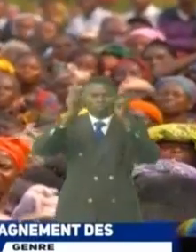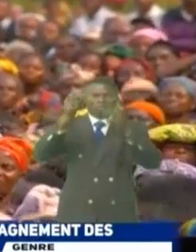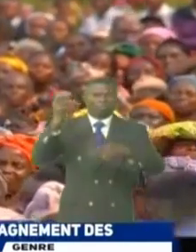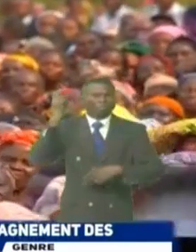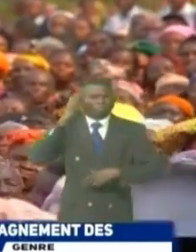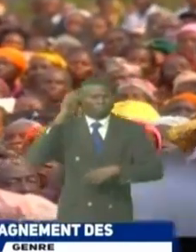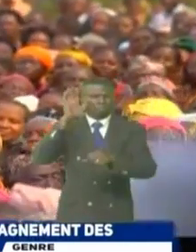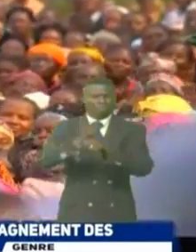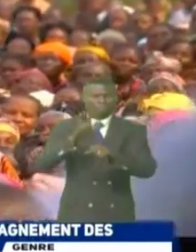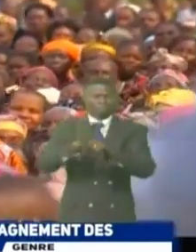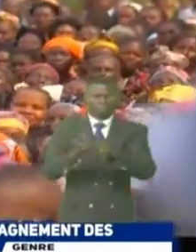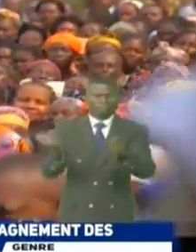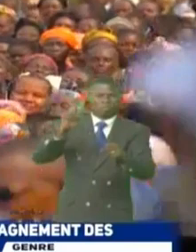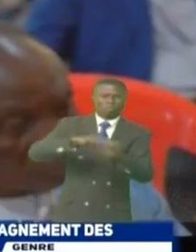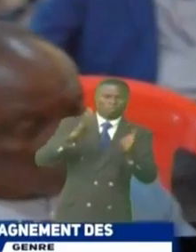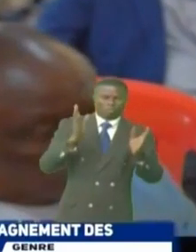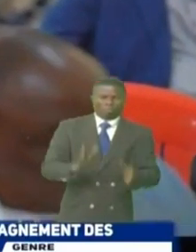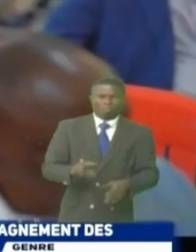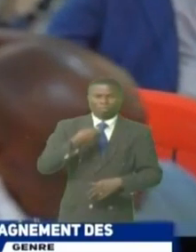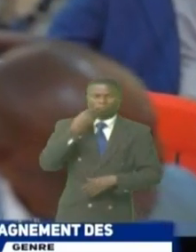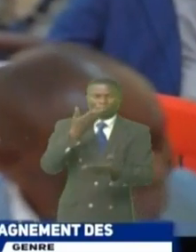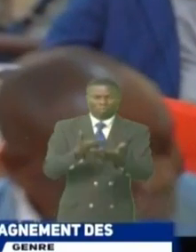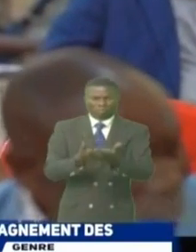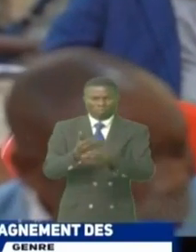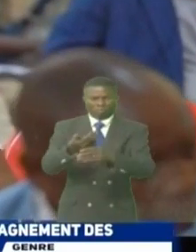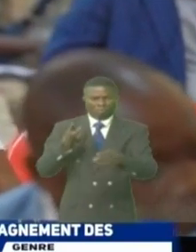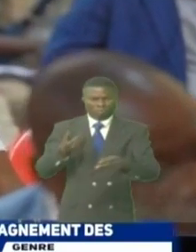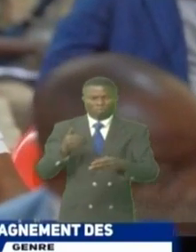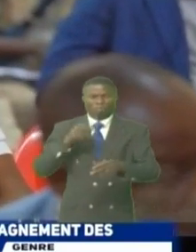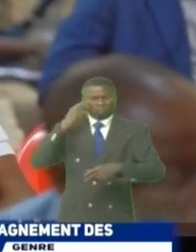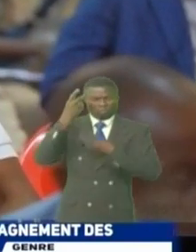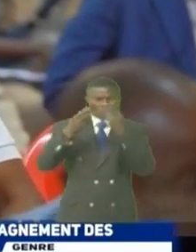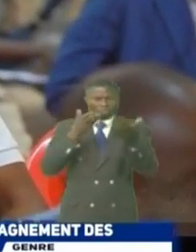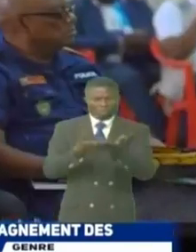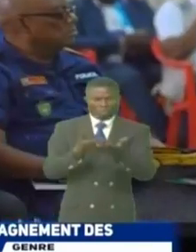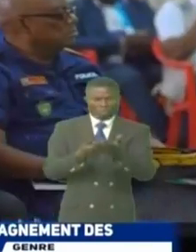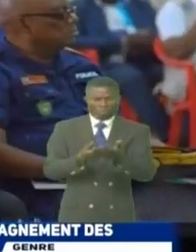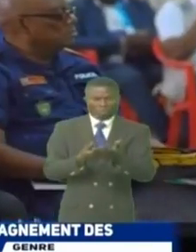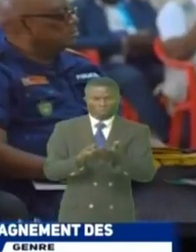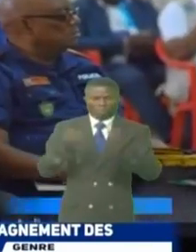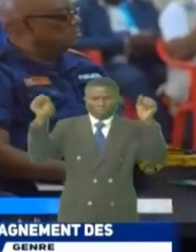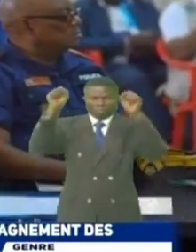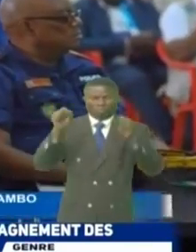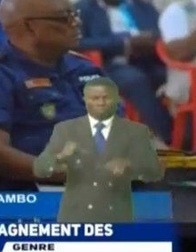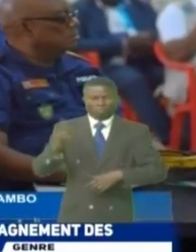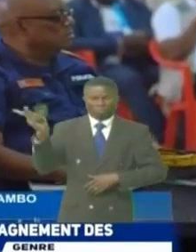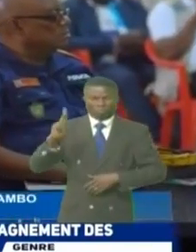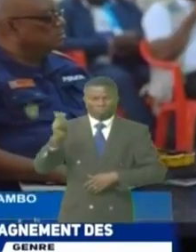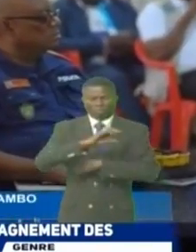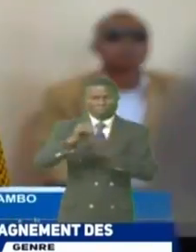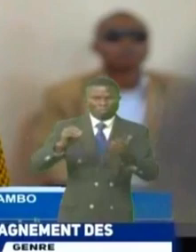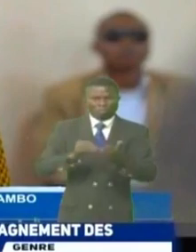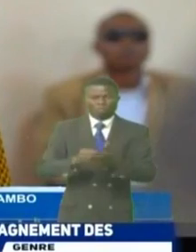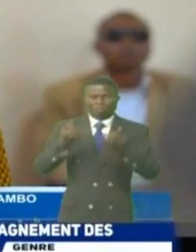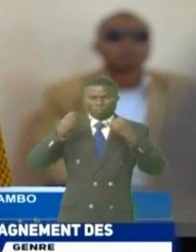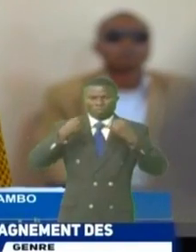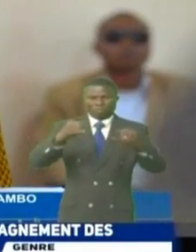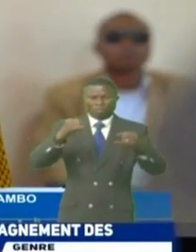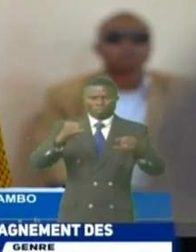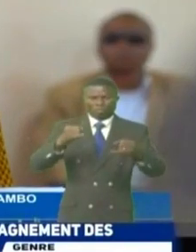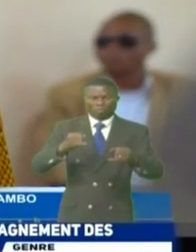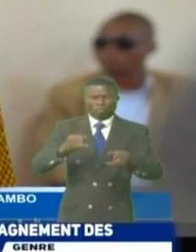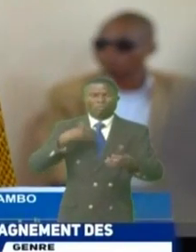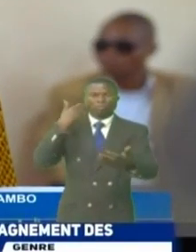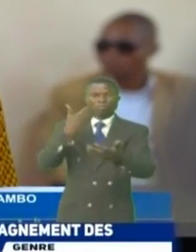une centaine de victimes en liesse. Juste avant cette descente, l'écosystème du Kasaï central a été informé de mission du